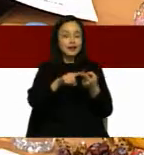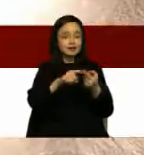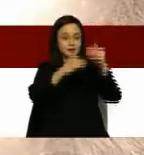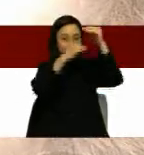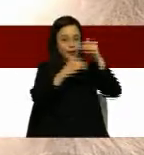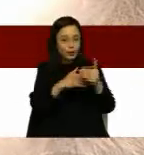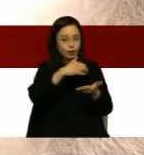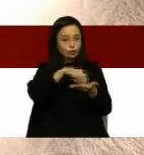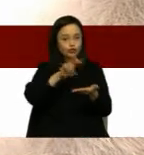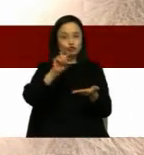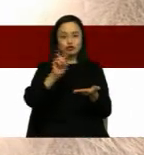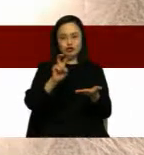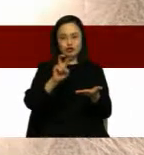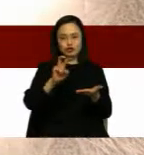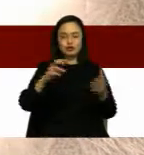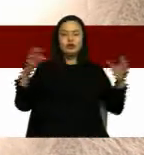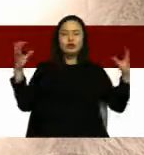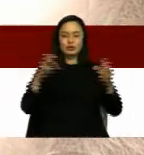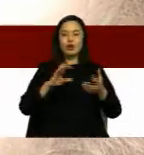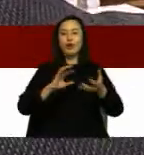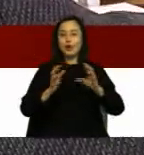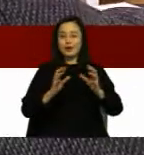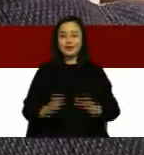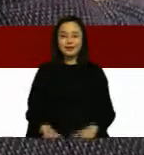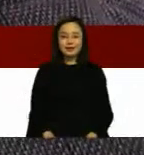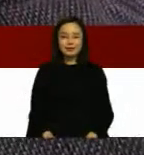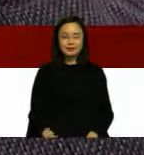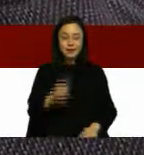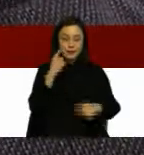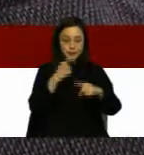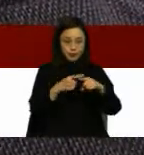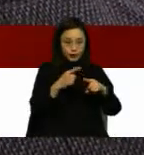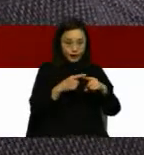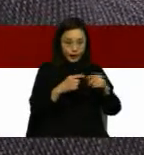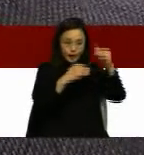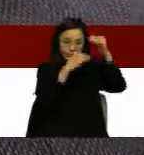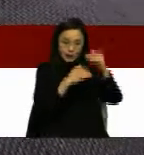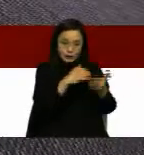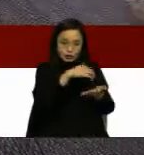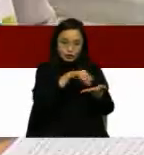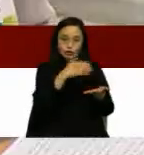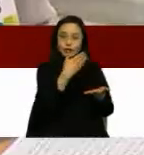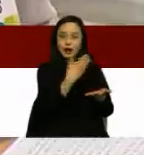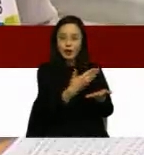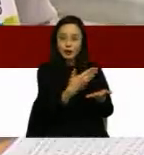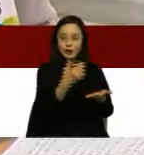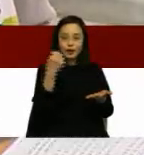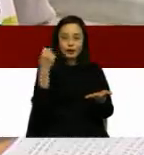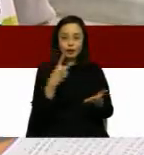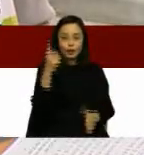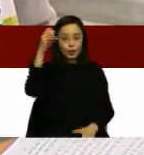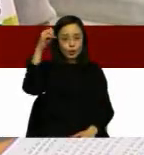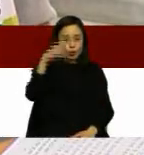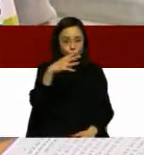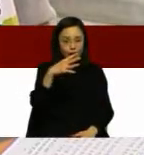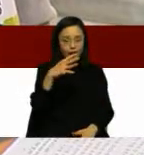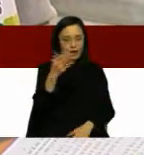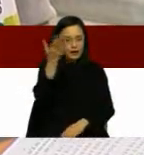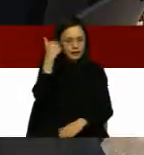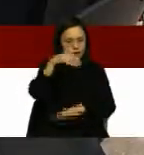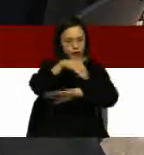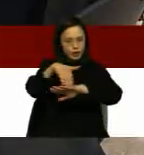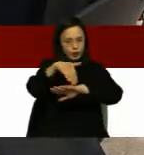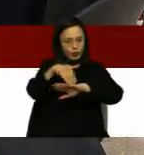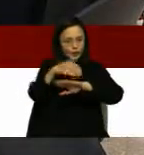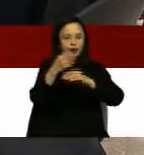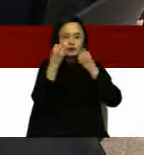다뤘는데, 시민들이 직접 선정한 평가 안건 14건과 고양시가 기존 공약 계획에서 변경할 내용에 대해